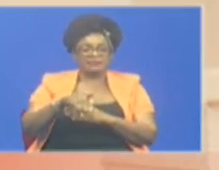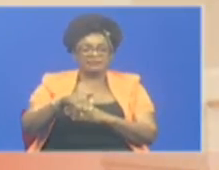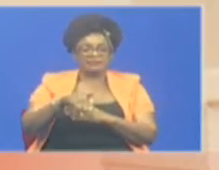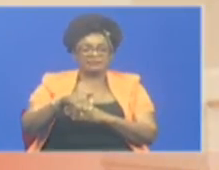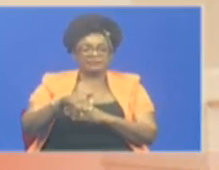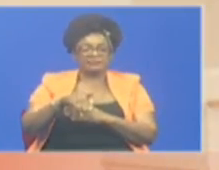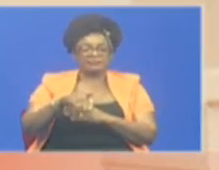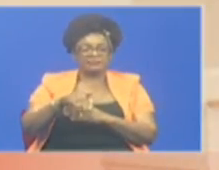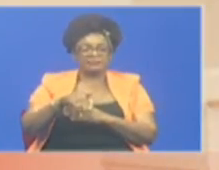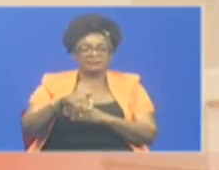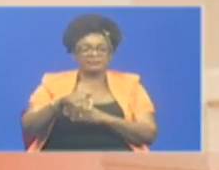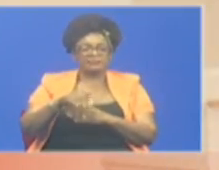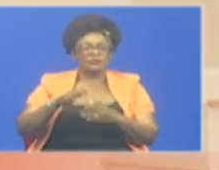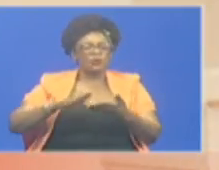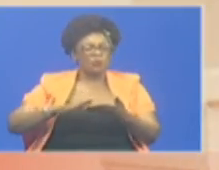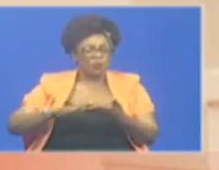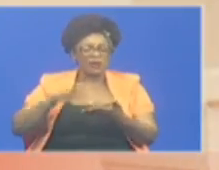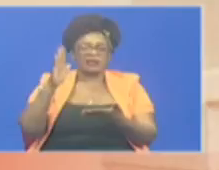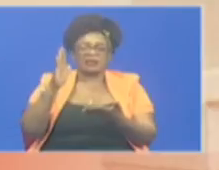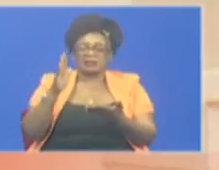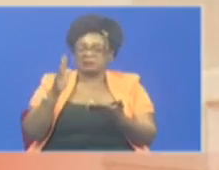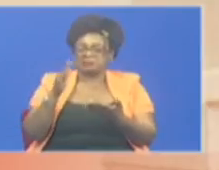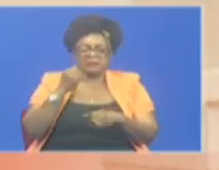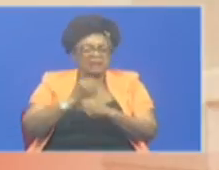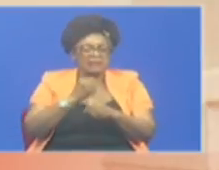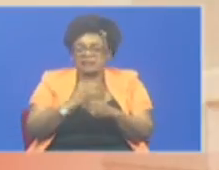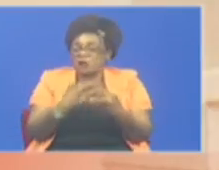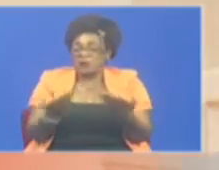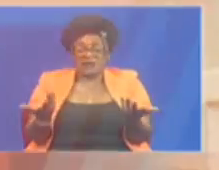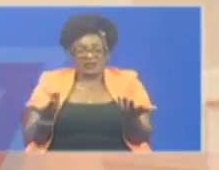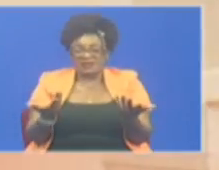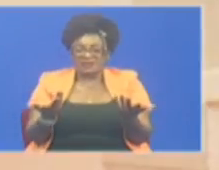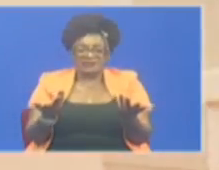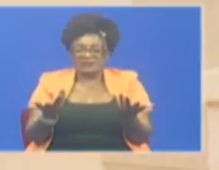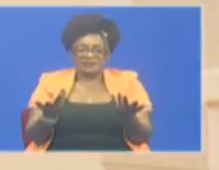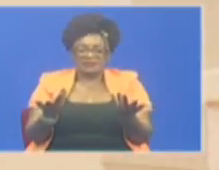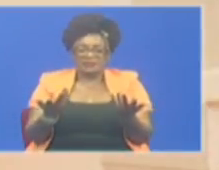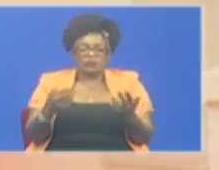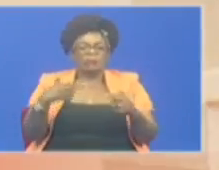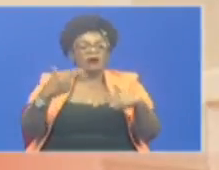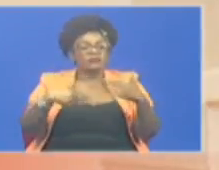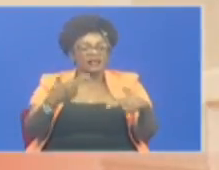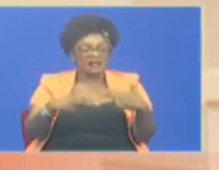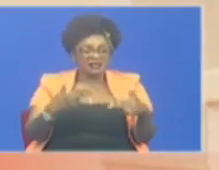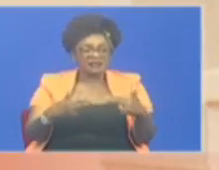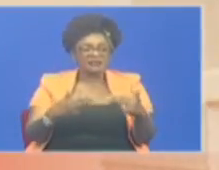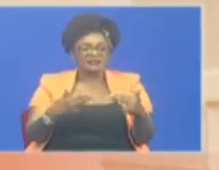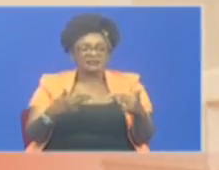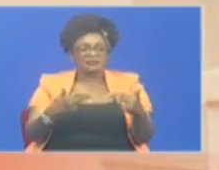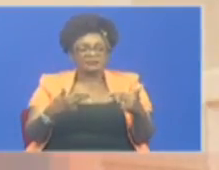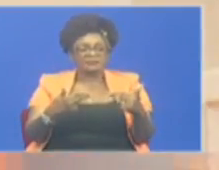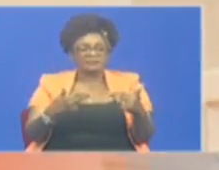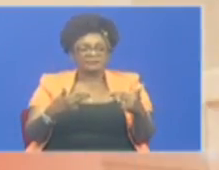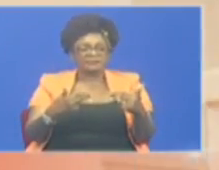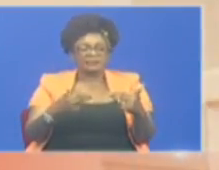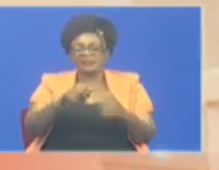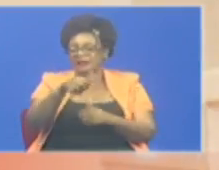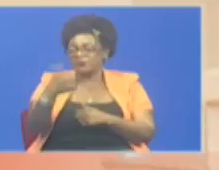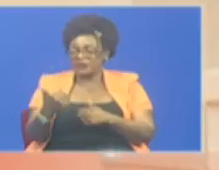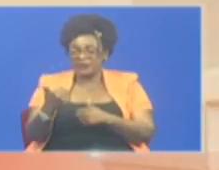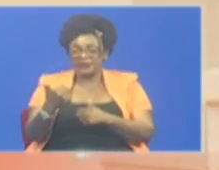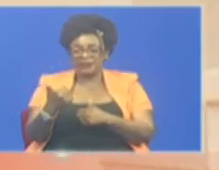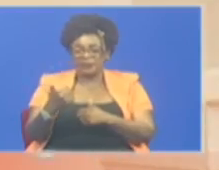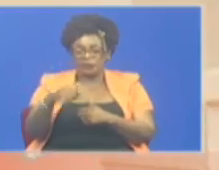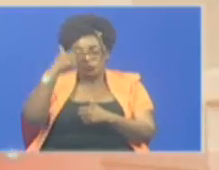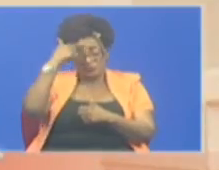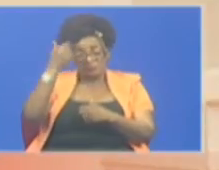Wengi wamepoteza makazi yao katika mahoteli na kwingine kwa sababu ya huu